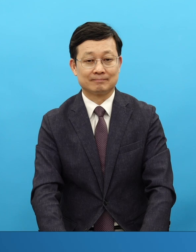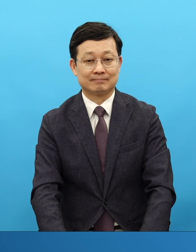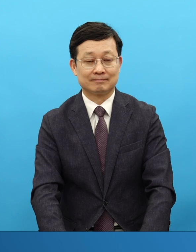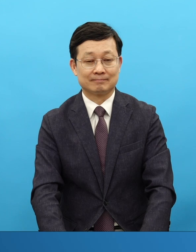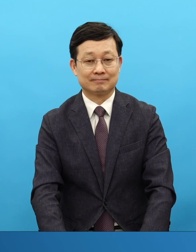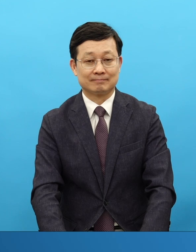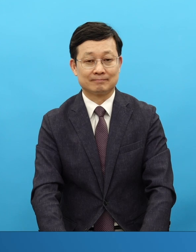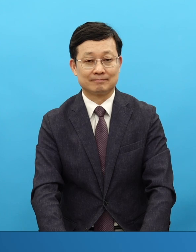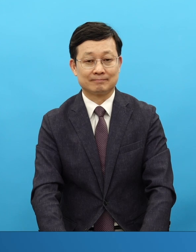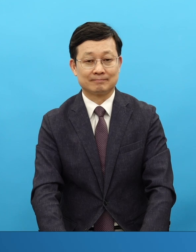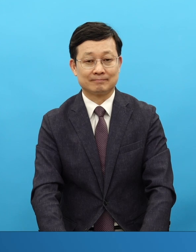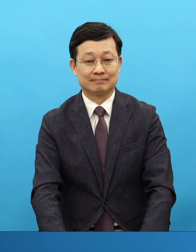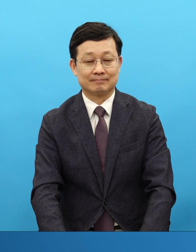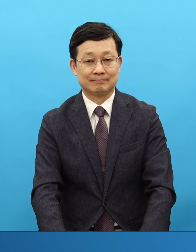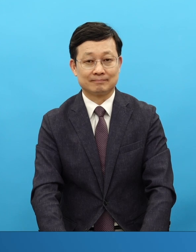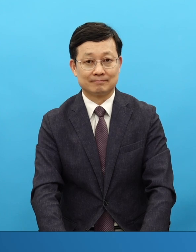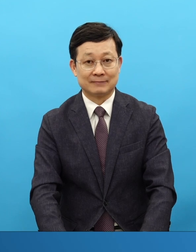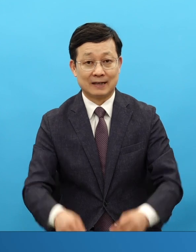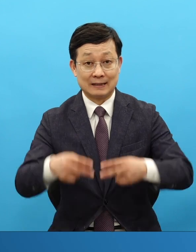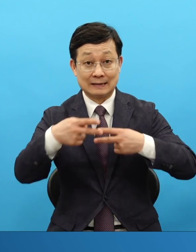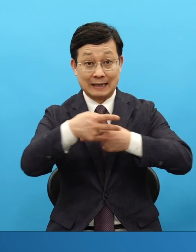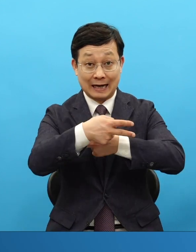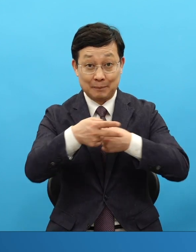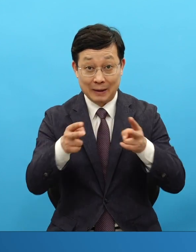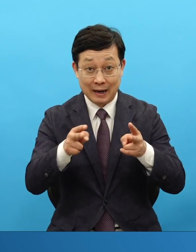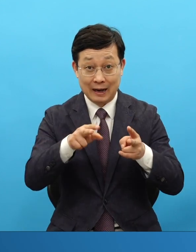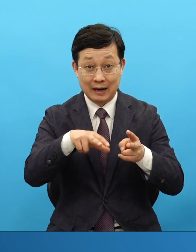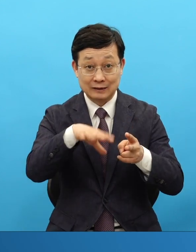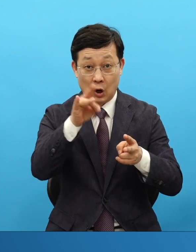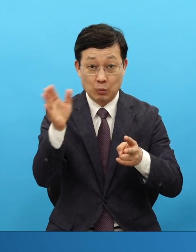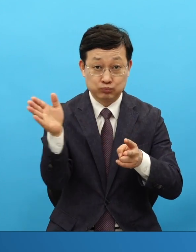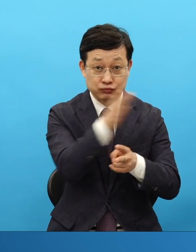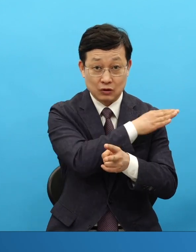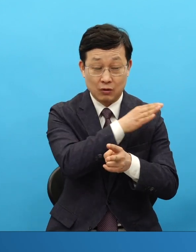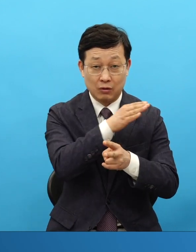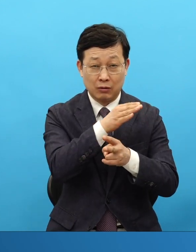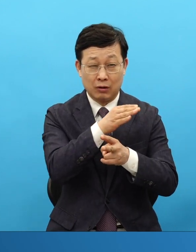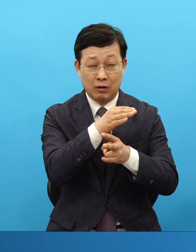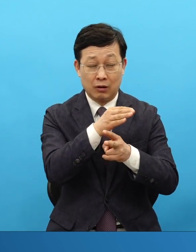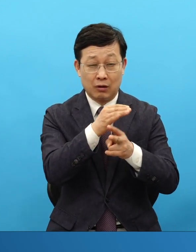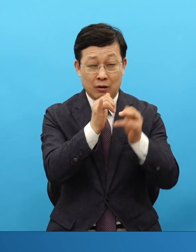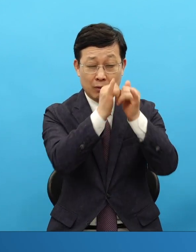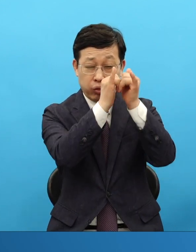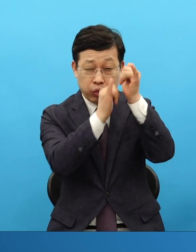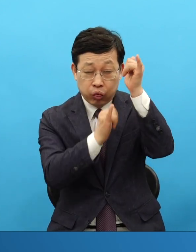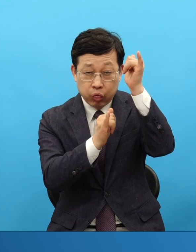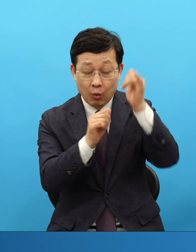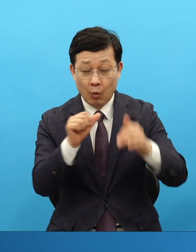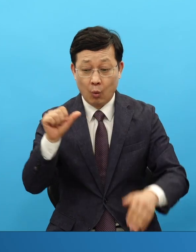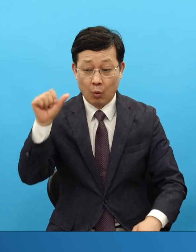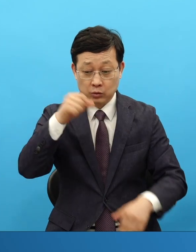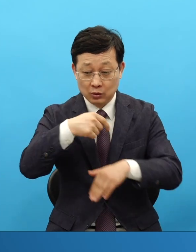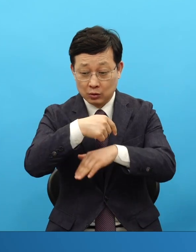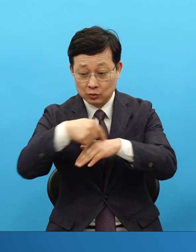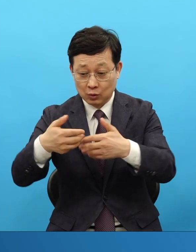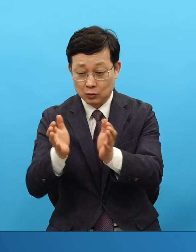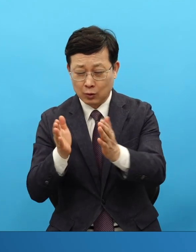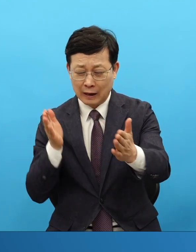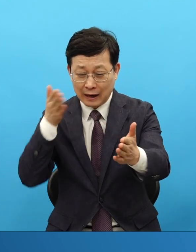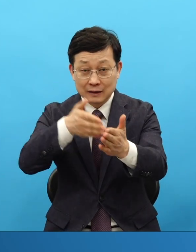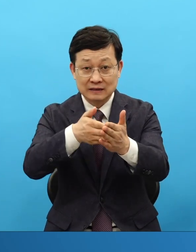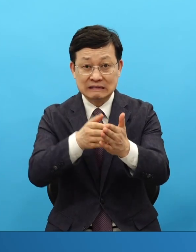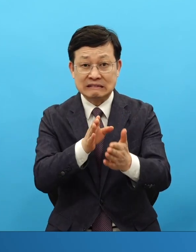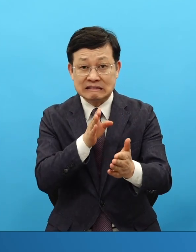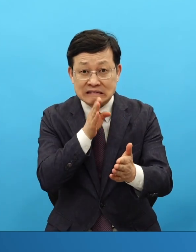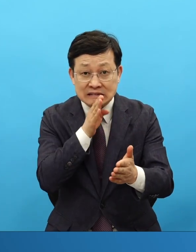실제적인 응답을 주고 계십니다. And from early on, we started with the Tarakbang movement, and we have reached the 5,000 peoples, and God is giving us the actual